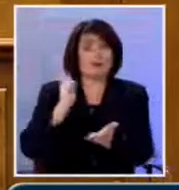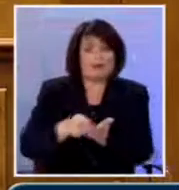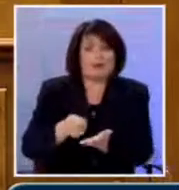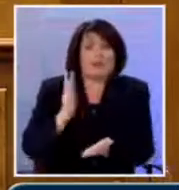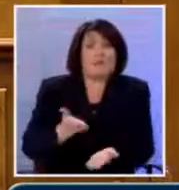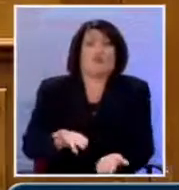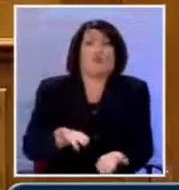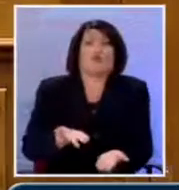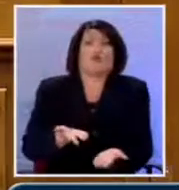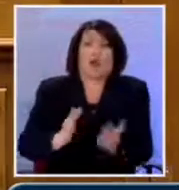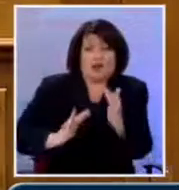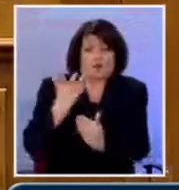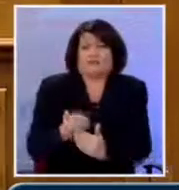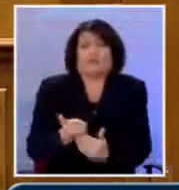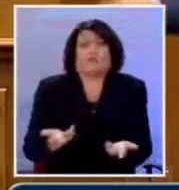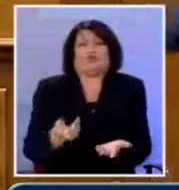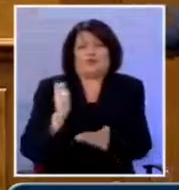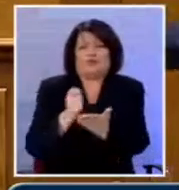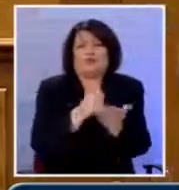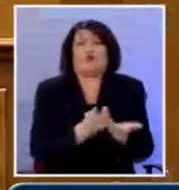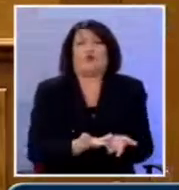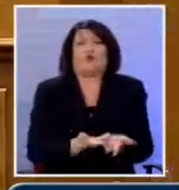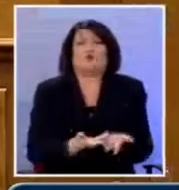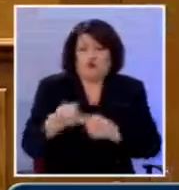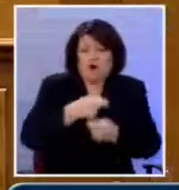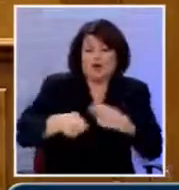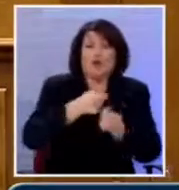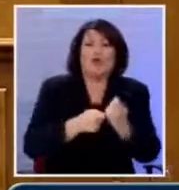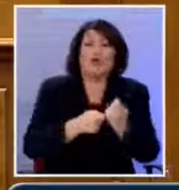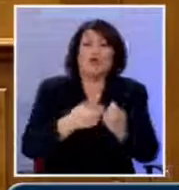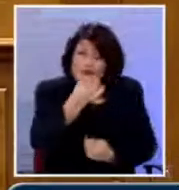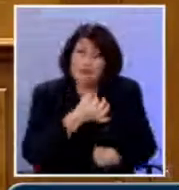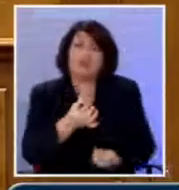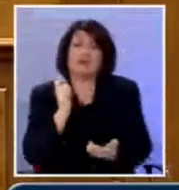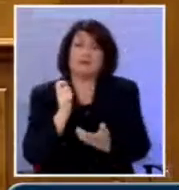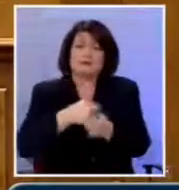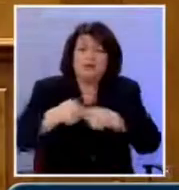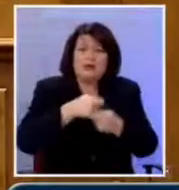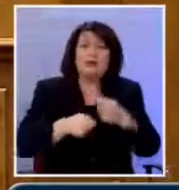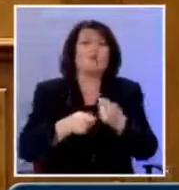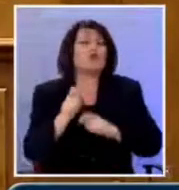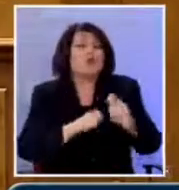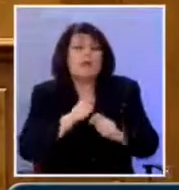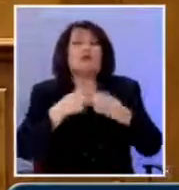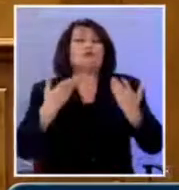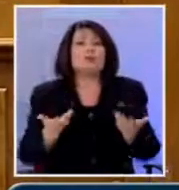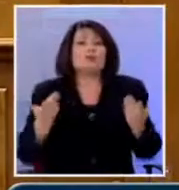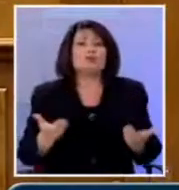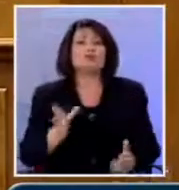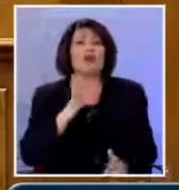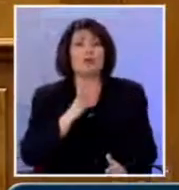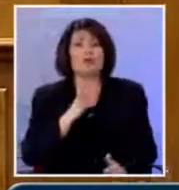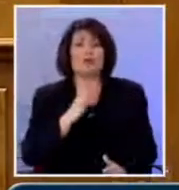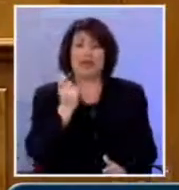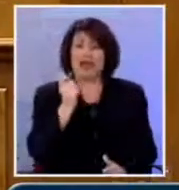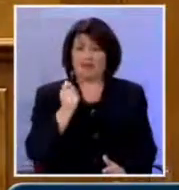μέσον αναπτύξεως. Θα έρθείτε σε λίγο καιρό, θα μιλάτε για την κατανάλωση. Πώς θα τη συντάξουμε ώστε να επιστρέφει το